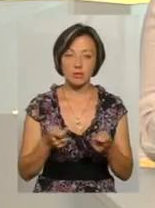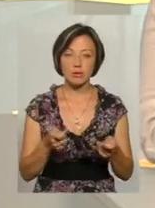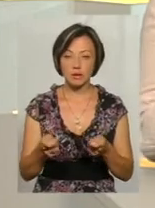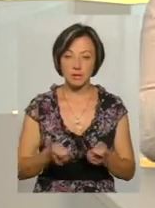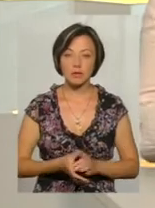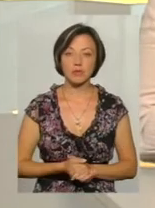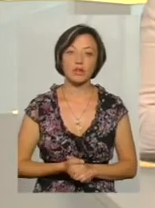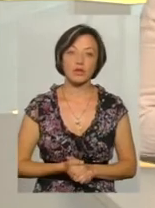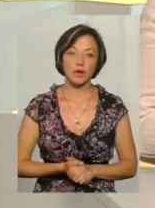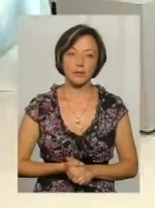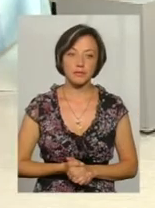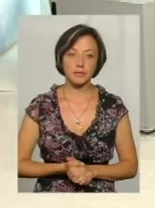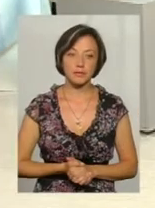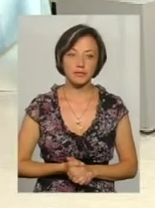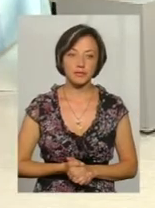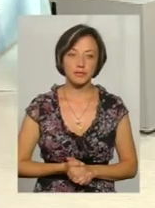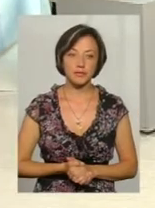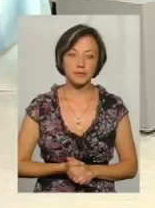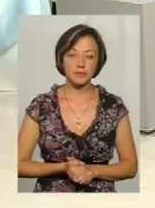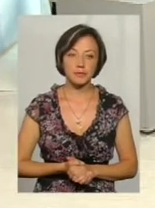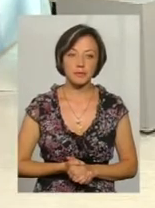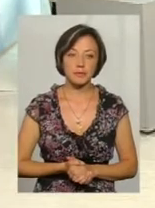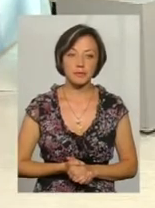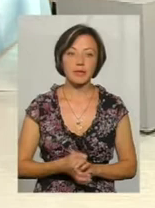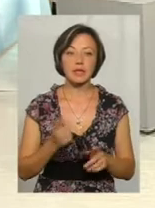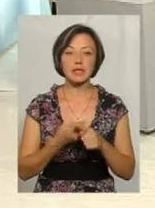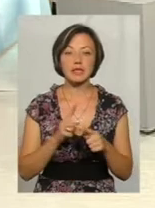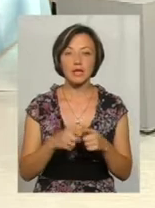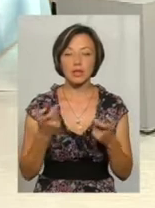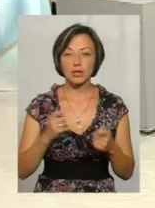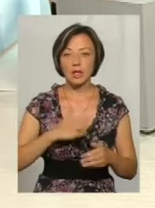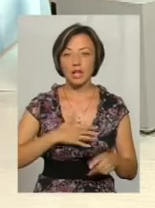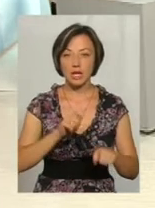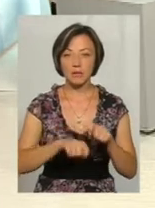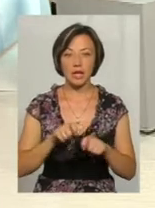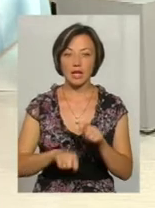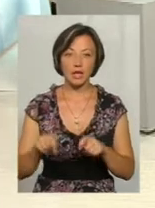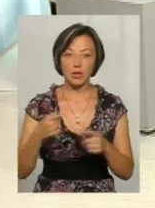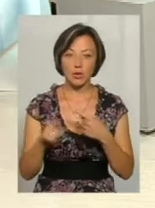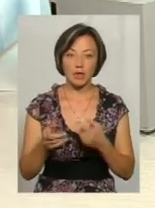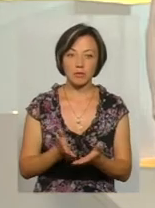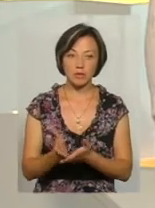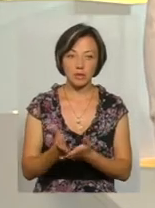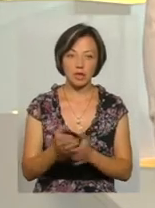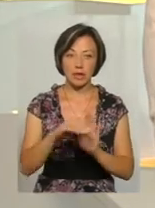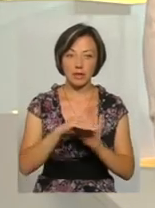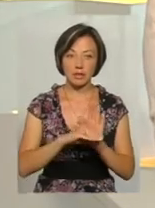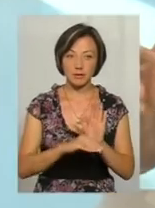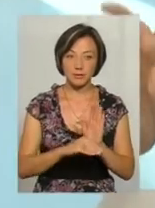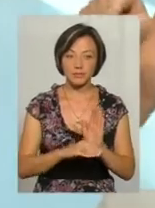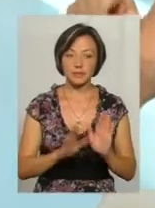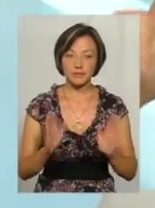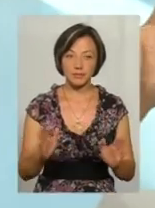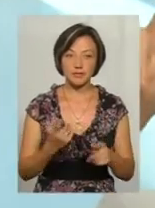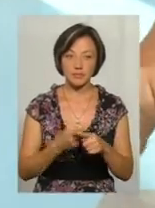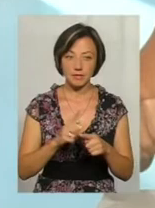співпраця з органами самоврядування. Чекайте, перепрошую. Це, я думаю, що трошки наші експерти не туди пішли. Але рейтинг говорить. Ні, дивіться, про це. Добре,